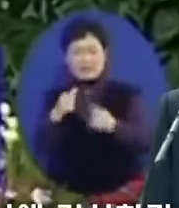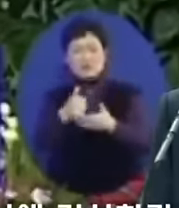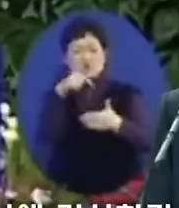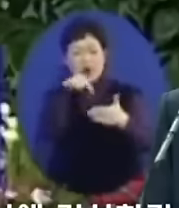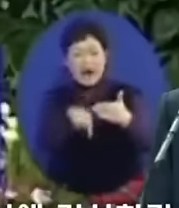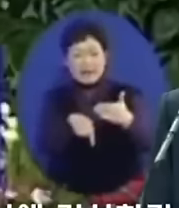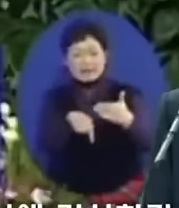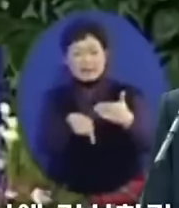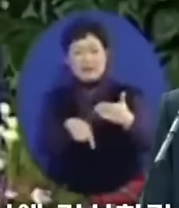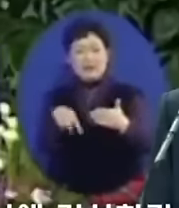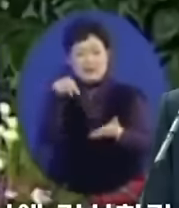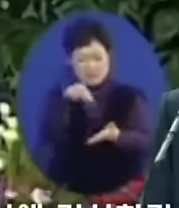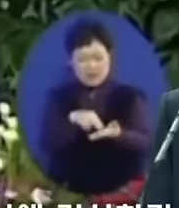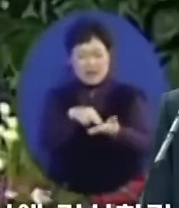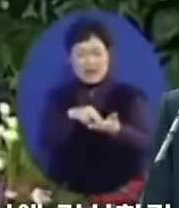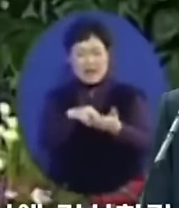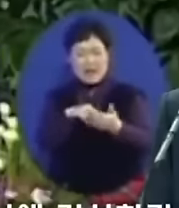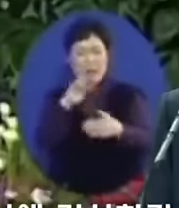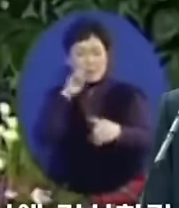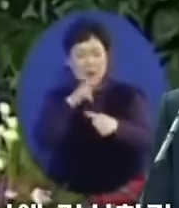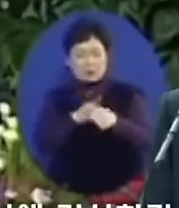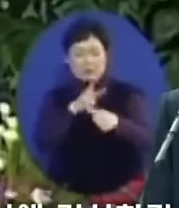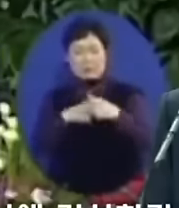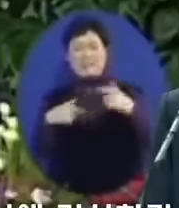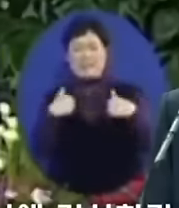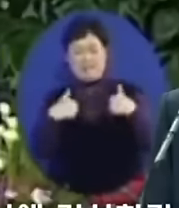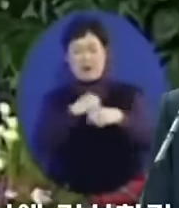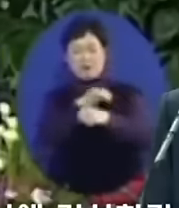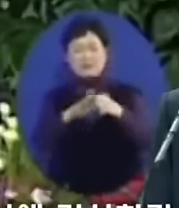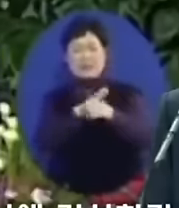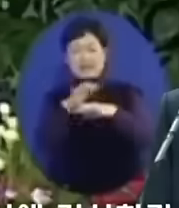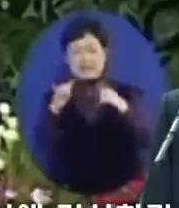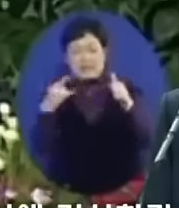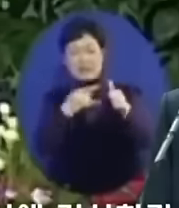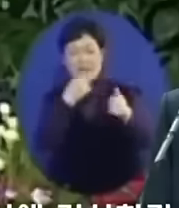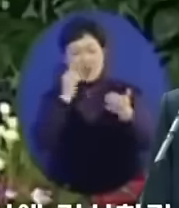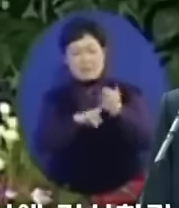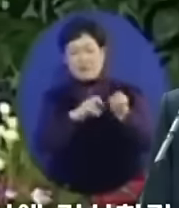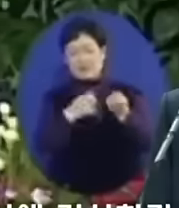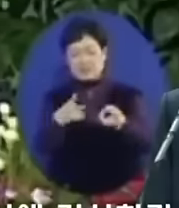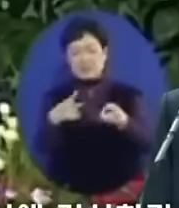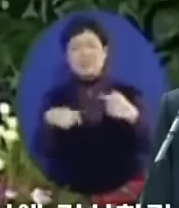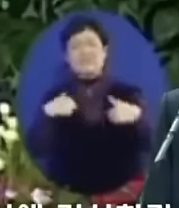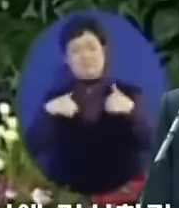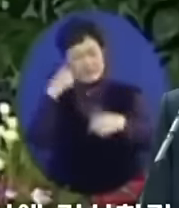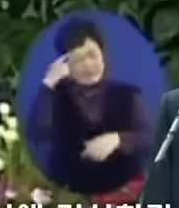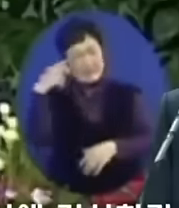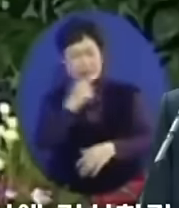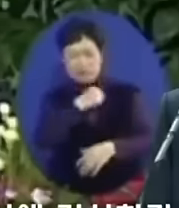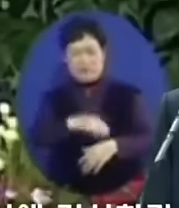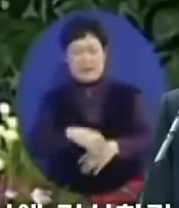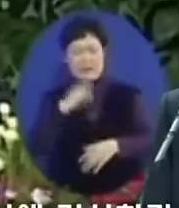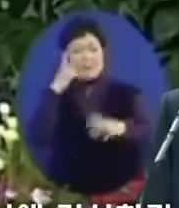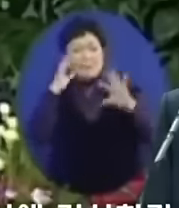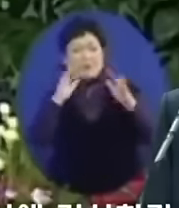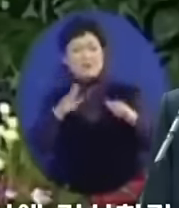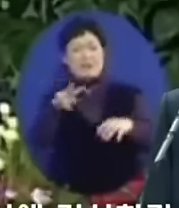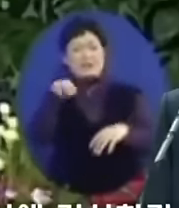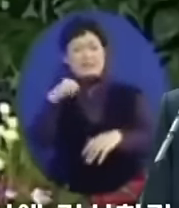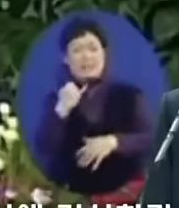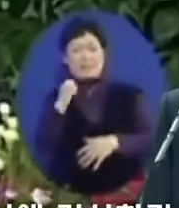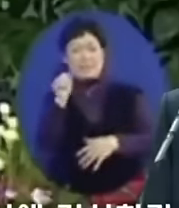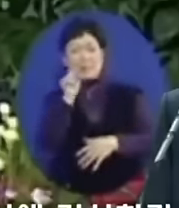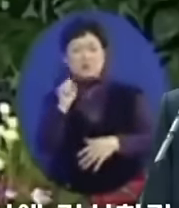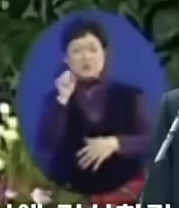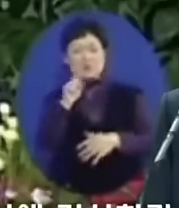안에서라. 이와 같이 바울 선생도 기뻐하고 사랑하는 사람들에게 편지 쓰는 것을 기쁘게 생각하는 것입니다. 미국의 스탠포드